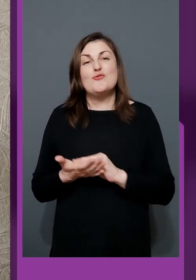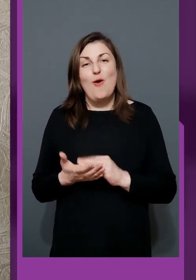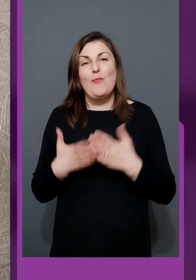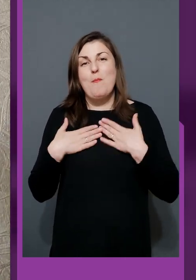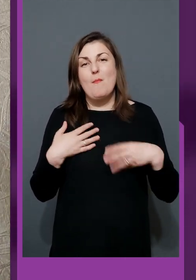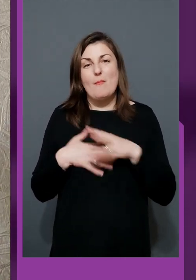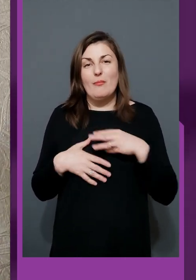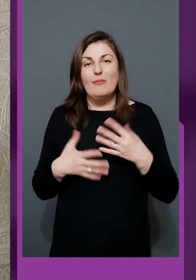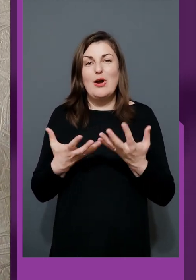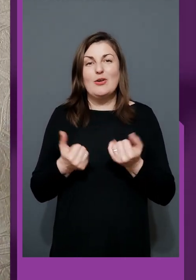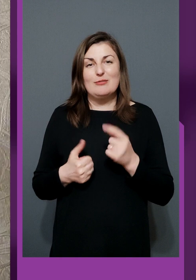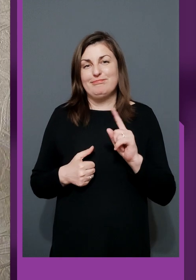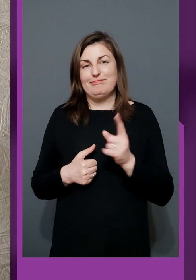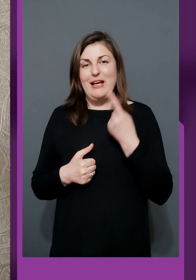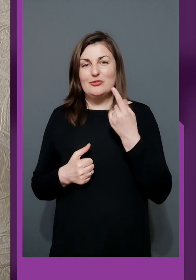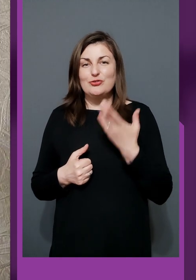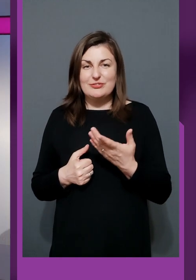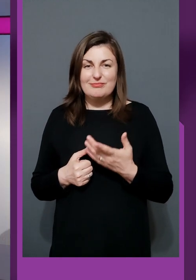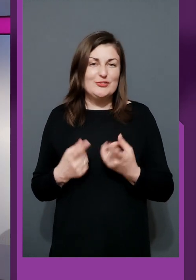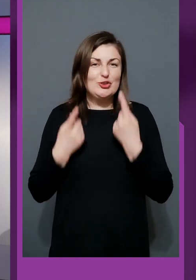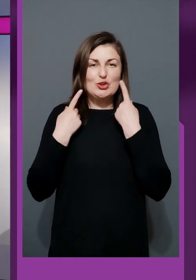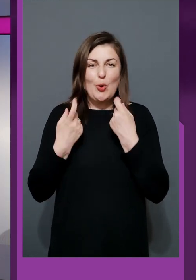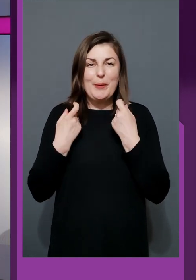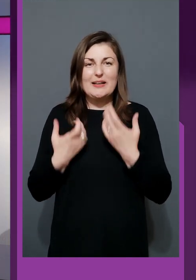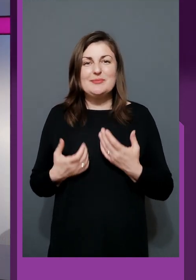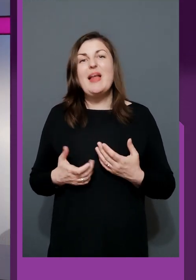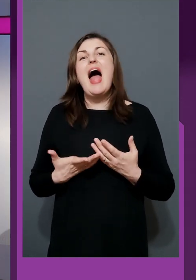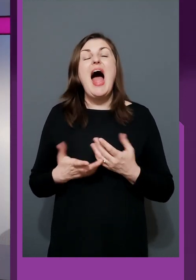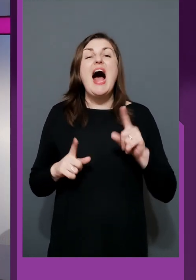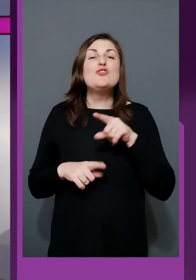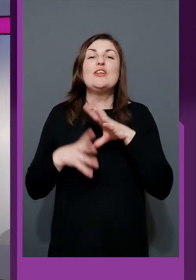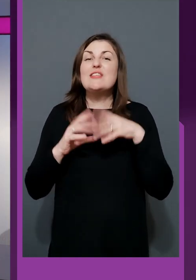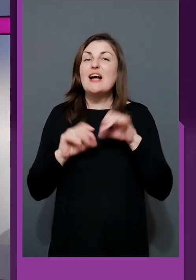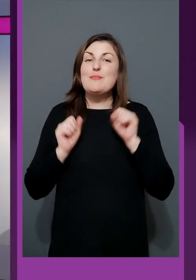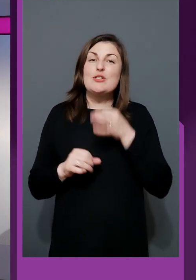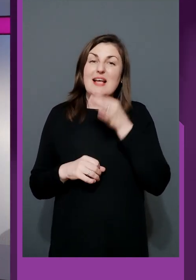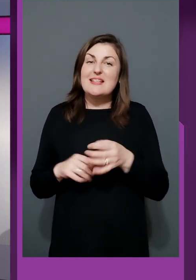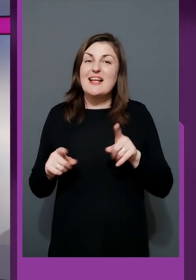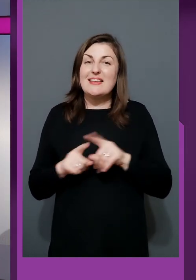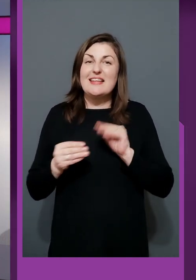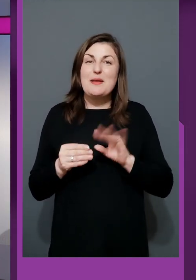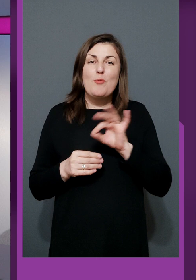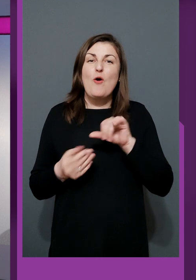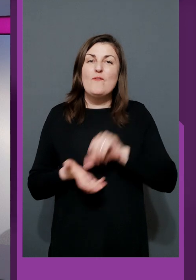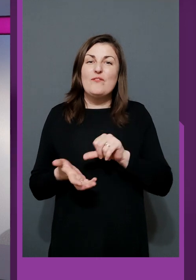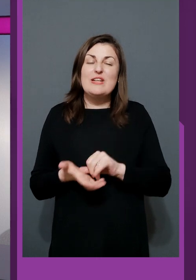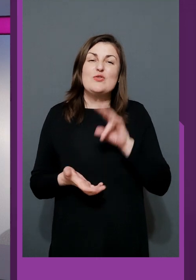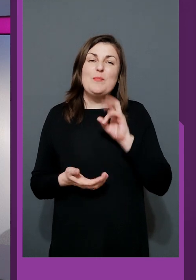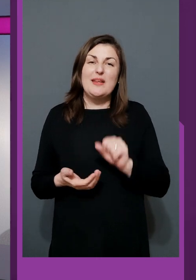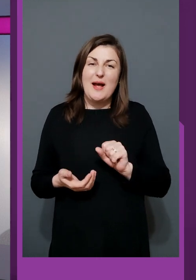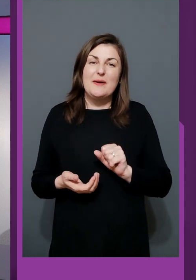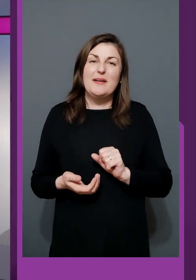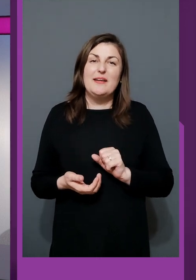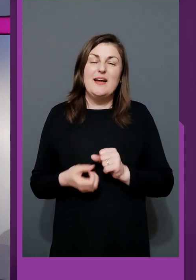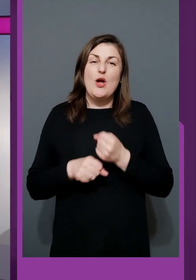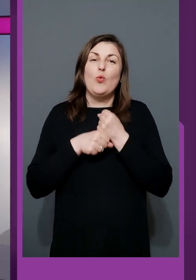знову Ми отримали першість Супер А що ти взагалі можеш сказати так само про виступи